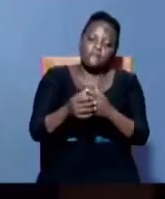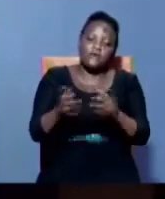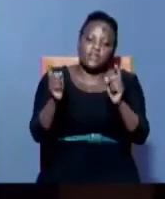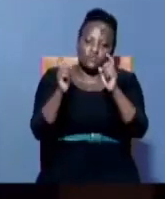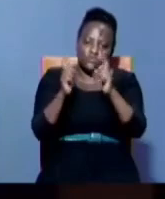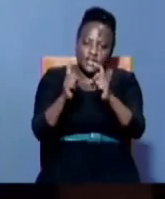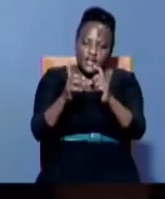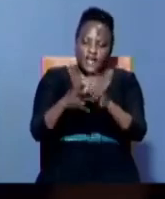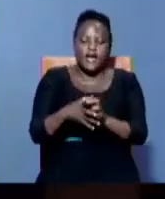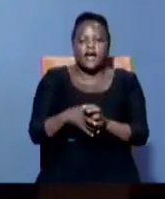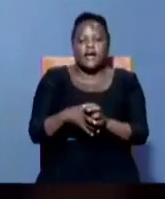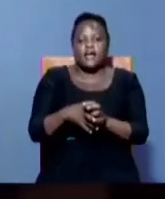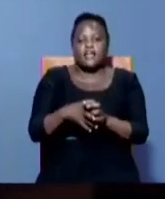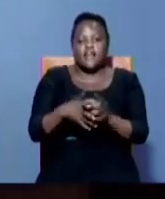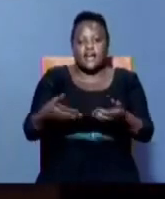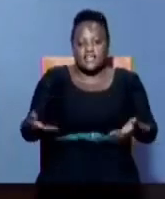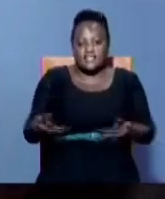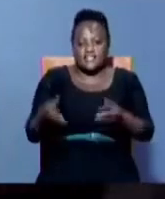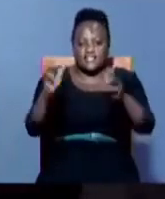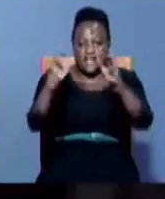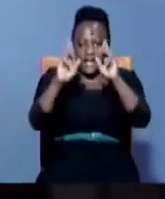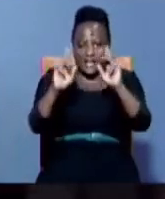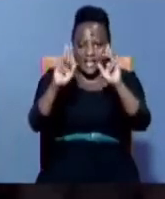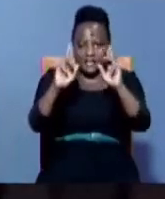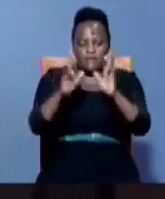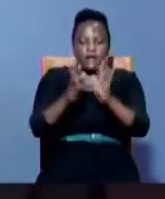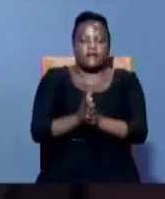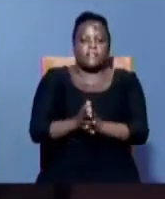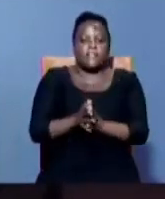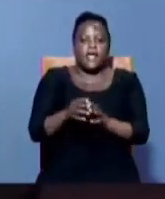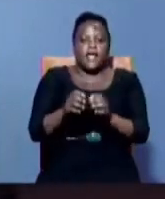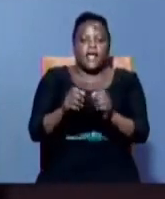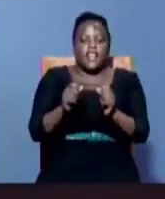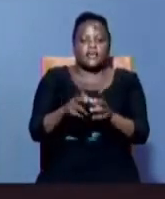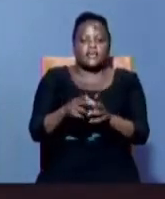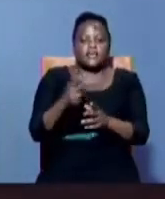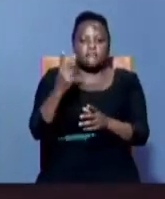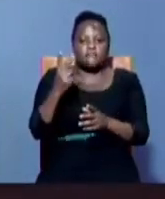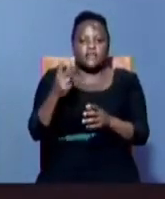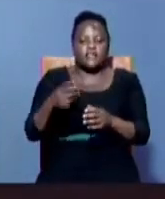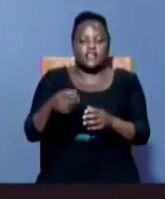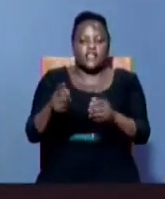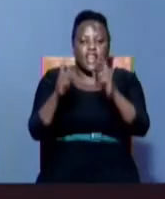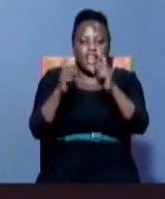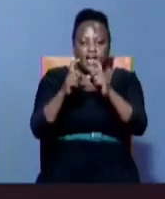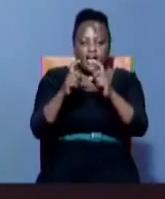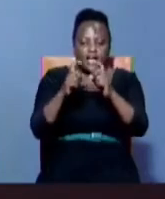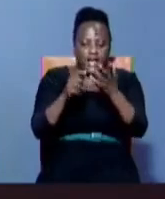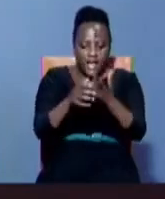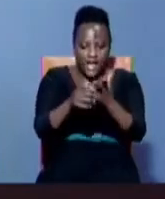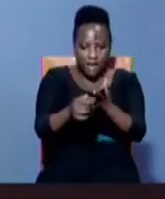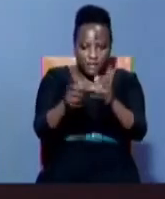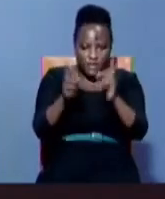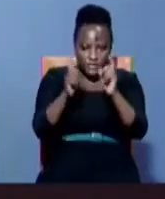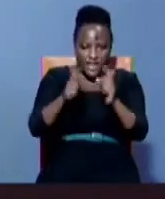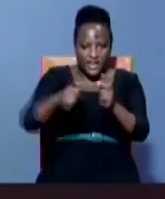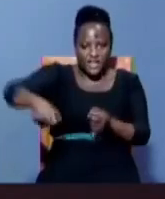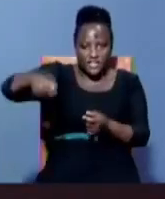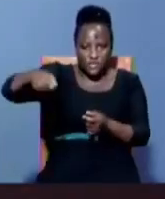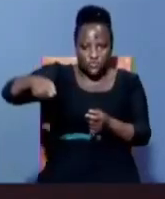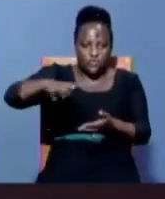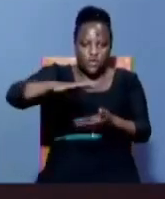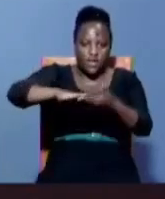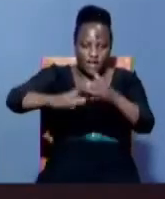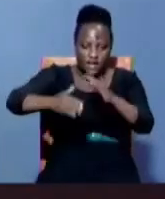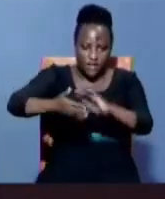cha rehema. Moja, mbili, damu inakutana na sanduku la agano. Maana kiti cha rehema kimekutana na